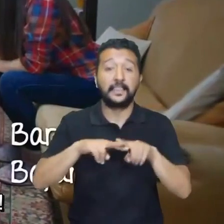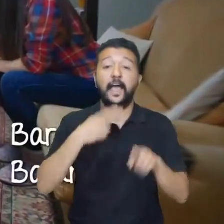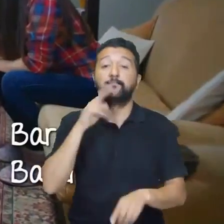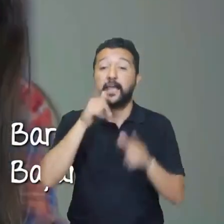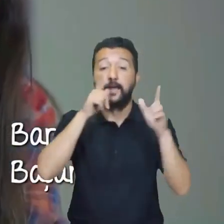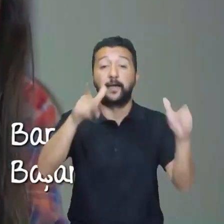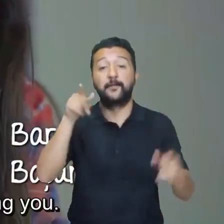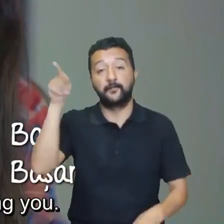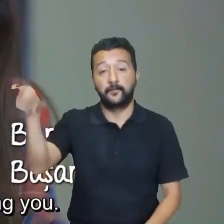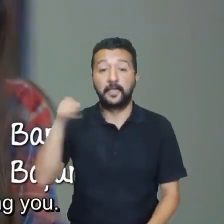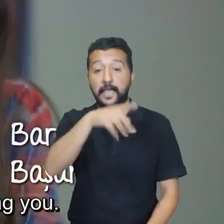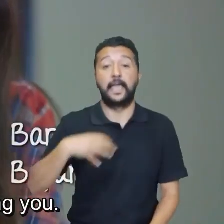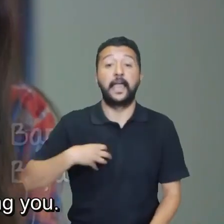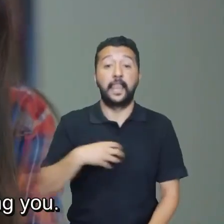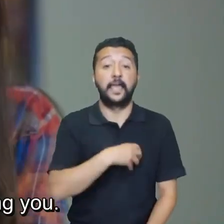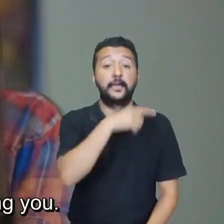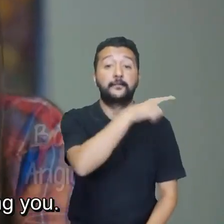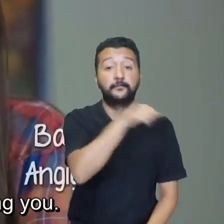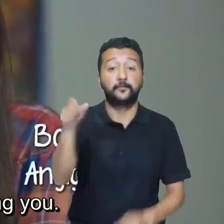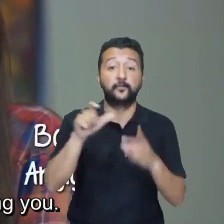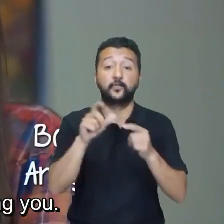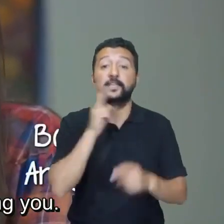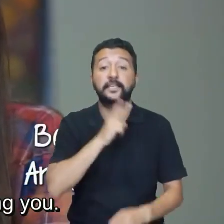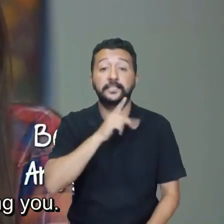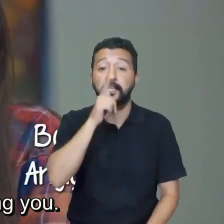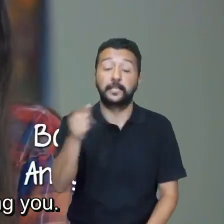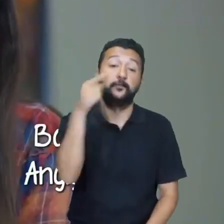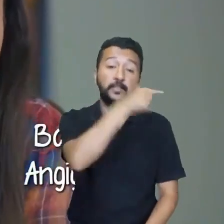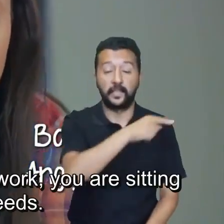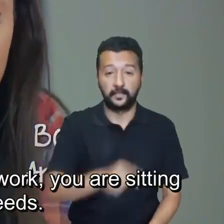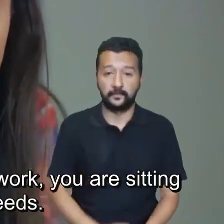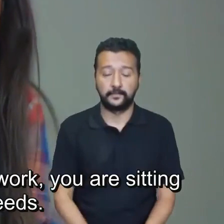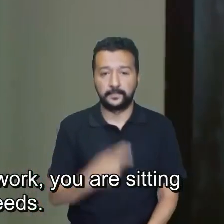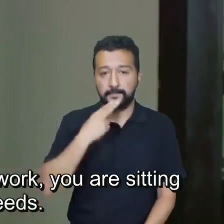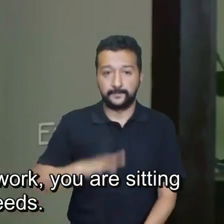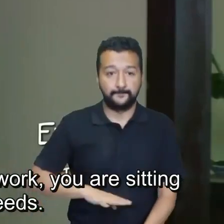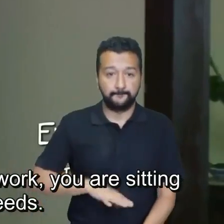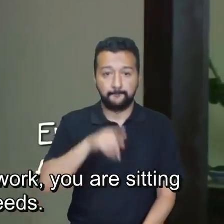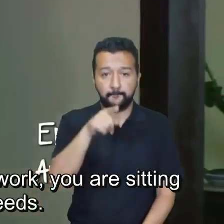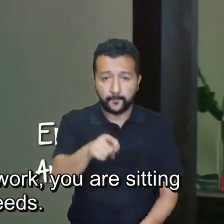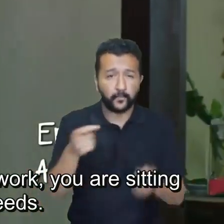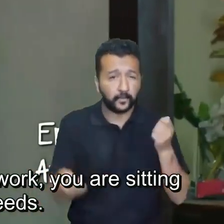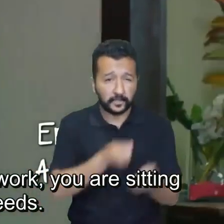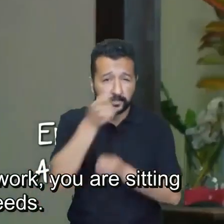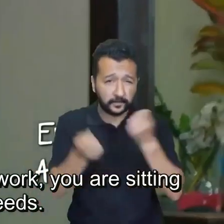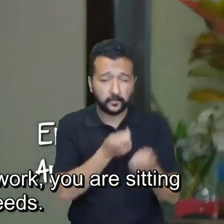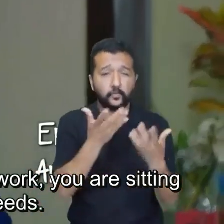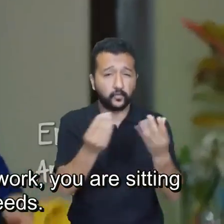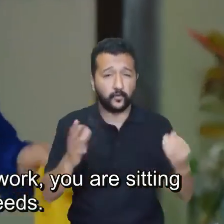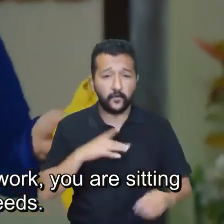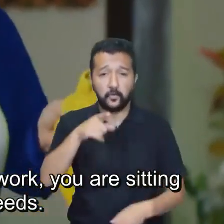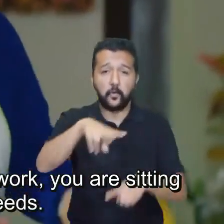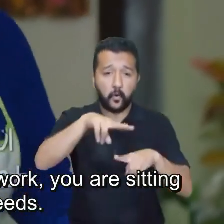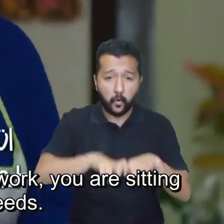abla! Anne! Şükriye teyze sesleniyor sana. Kızım! Onca işin gücün